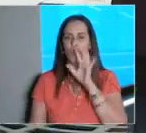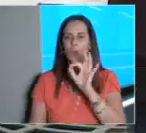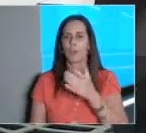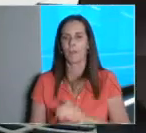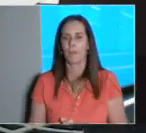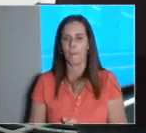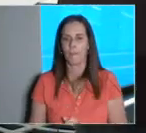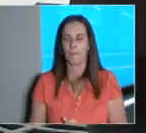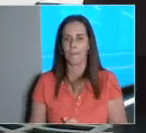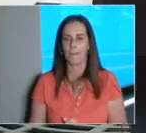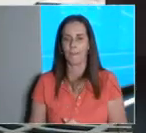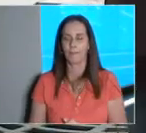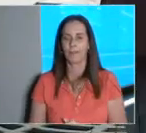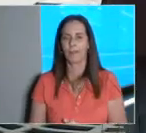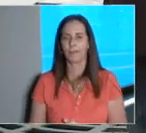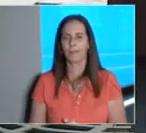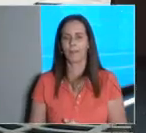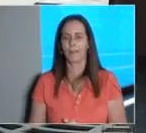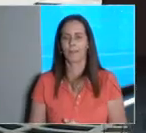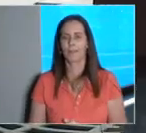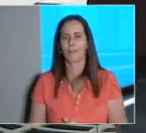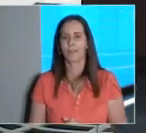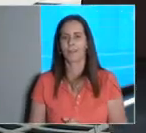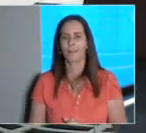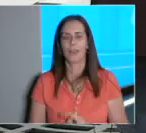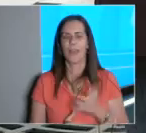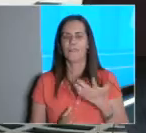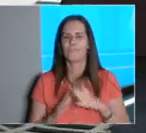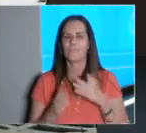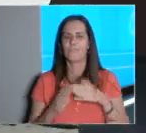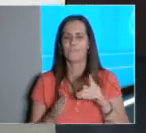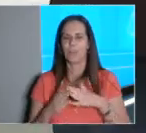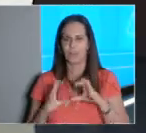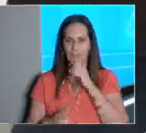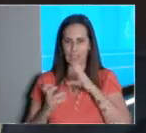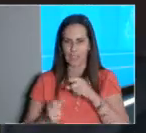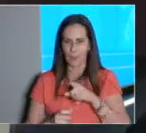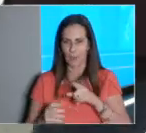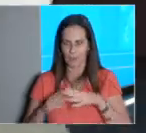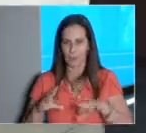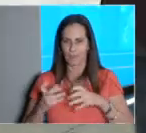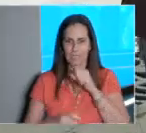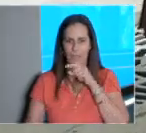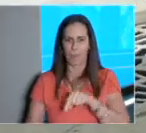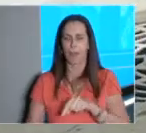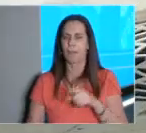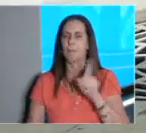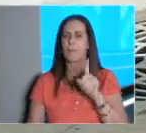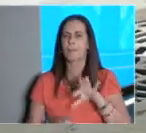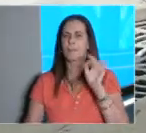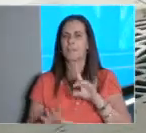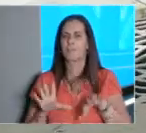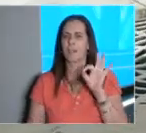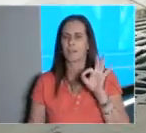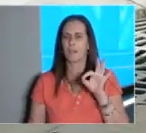אדוני? עזר צבי. זה דלוק, זה דלוק. עזר צבי? עזר צבי, כן. תושב כפר סבא? כן. תושב העיר? למי מתכוון להצביע?